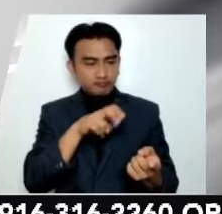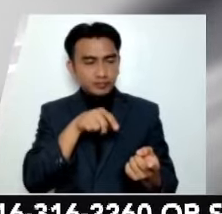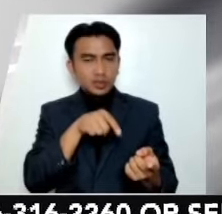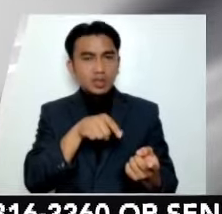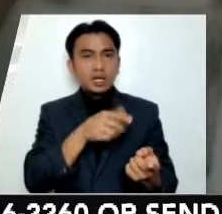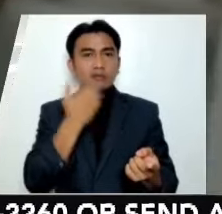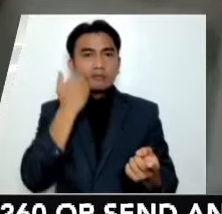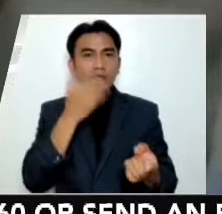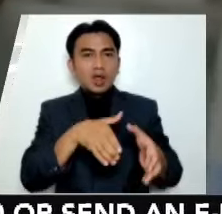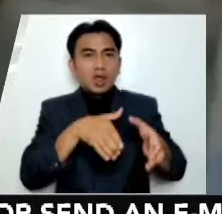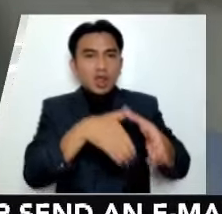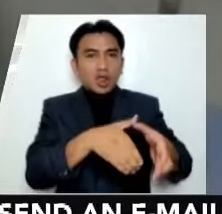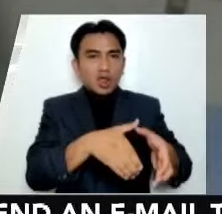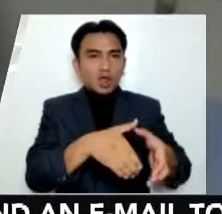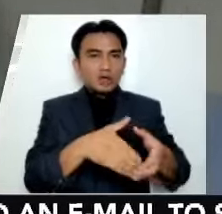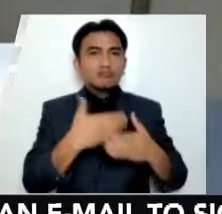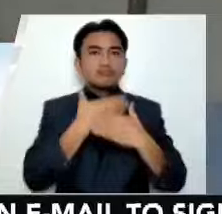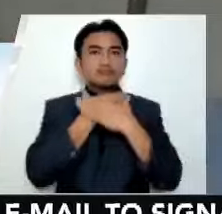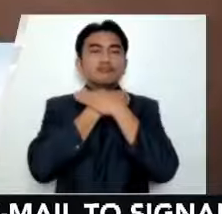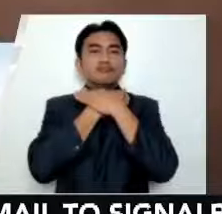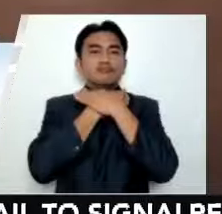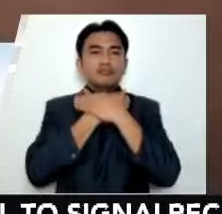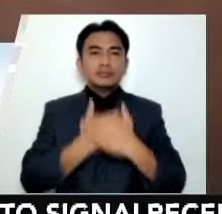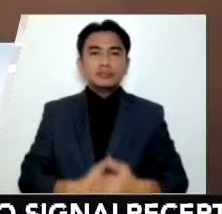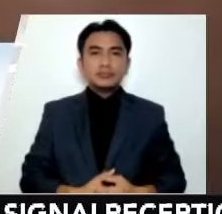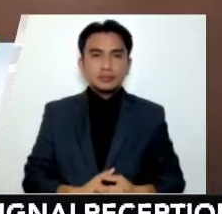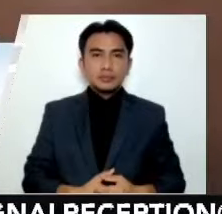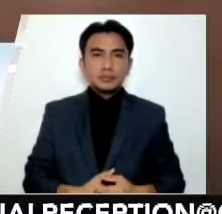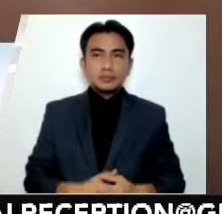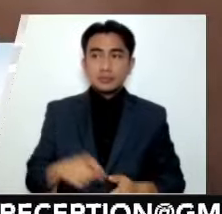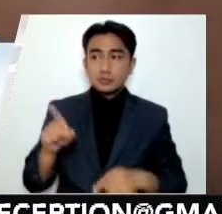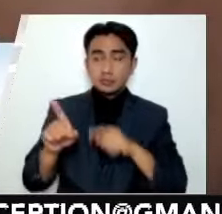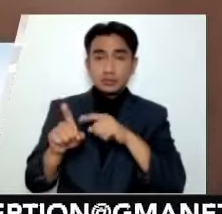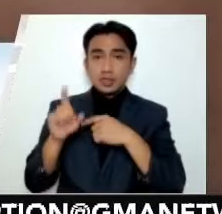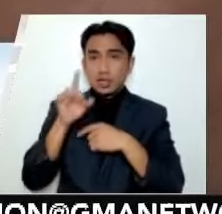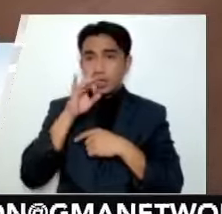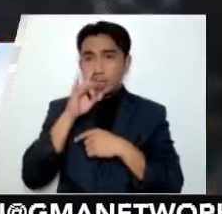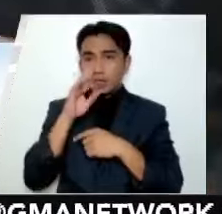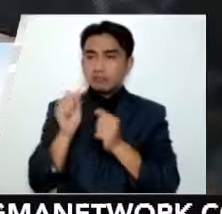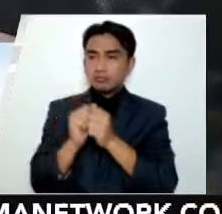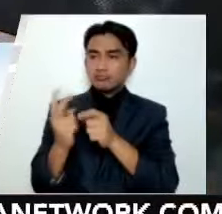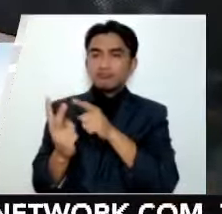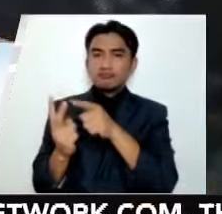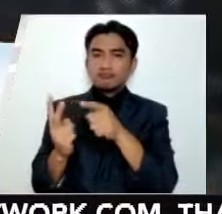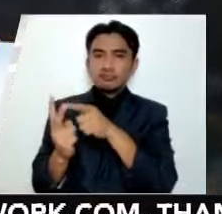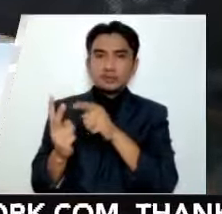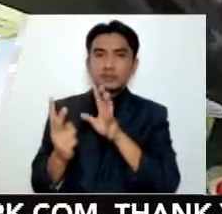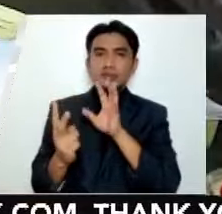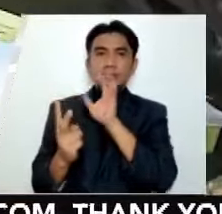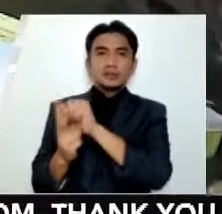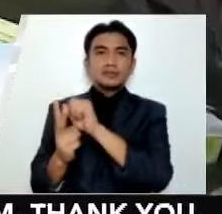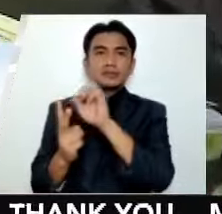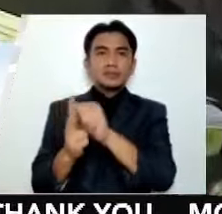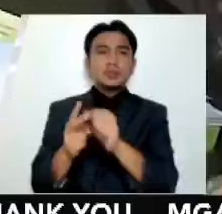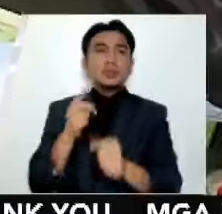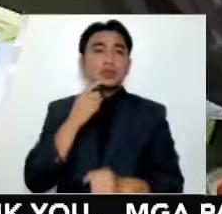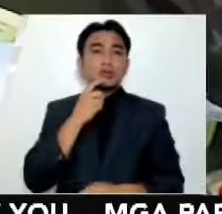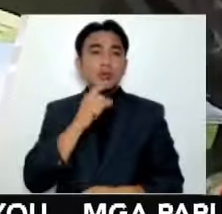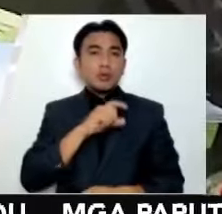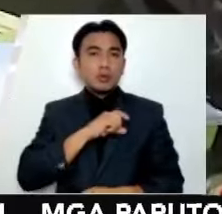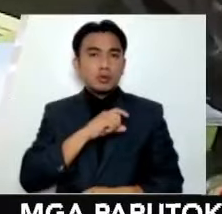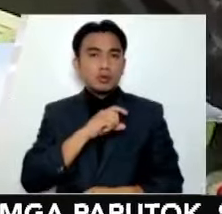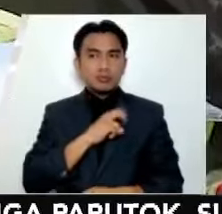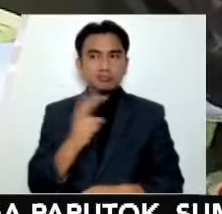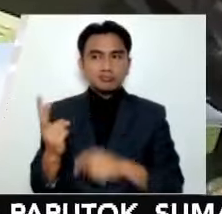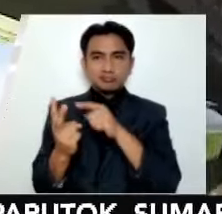biktima. Inaresto si alias Nessa at ang manliligaw niyang si alias Dondon. Ayon sa pulisya, pagnanakaw ang motibo